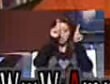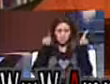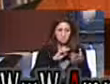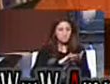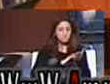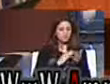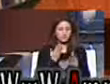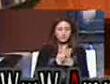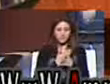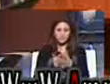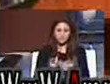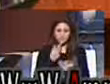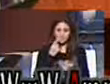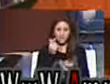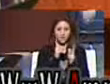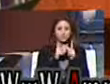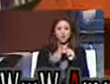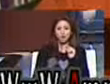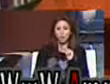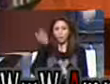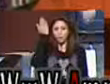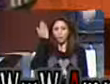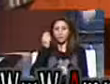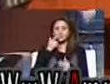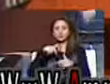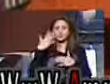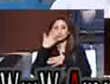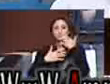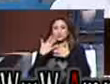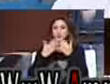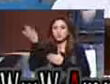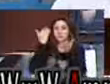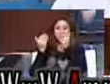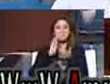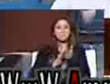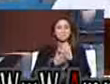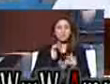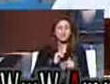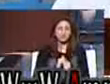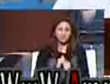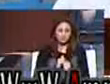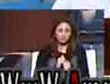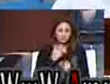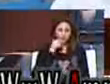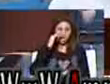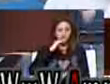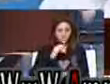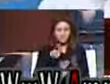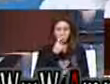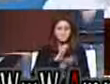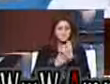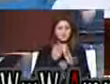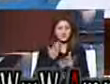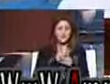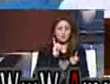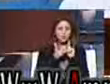بسبب ارتفاع سعر الدولار فاخطر الشركات دلوقتي ما بتستوردش. في عندنا برضو نقص بتاعه الاطفال والكبار ما فيش خالص